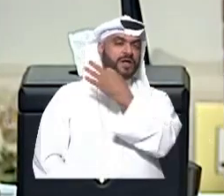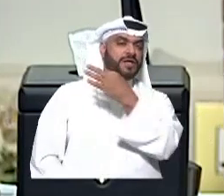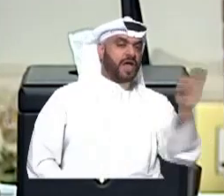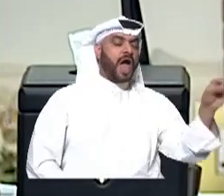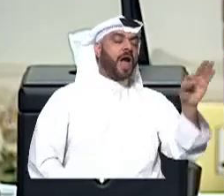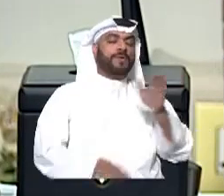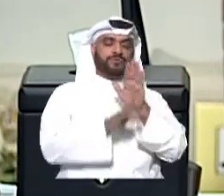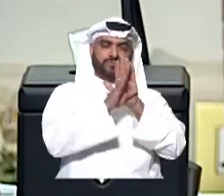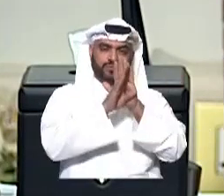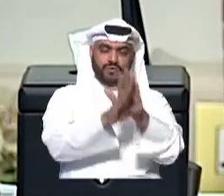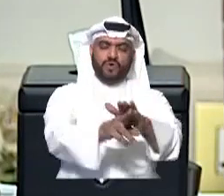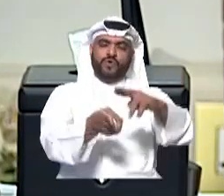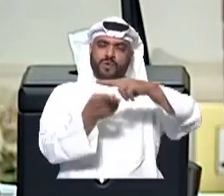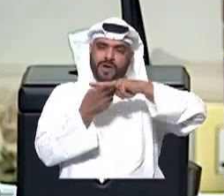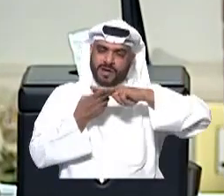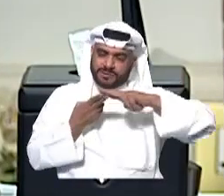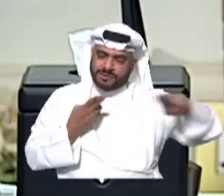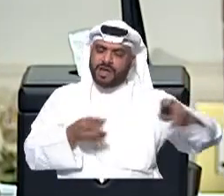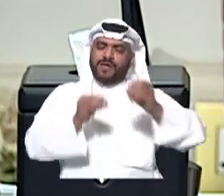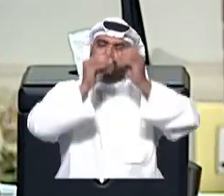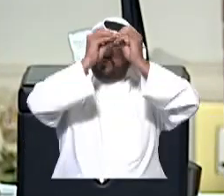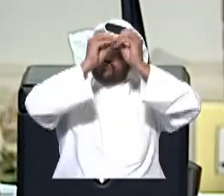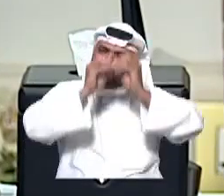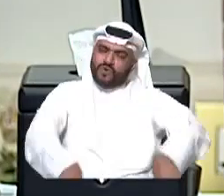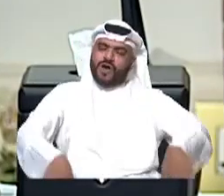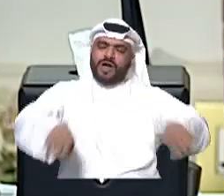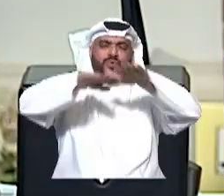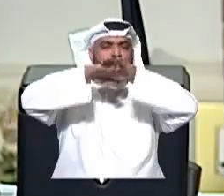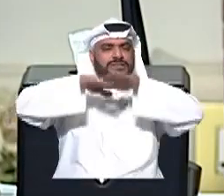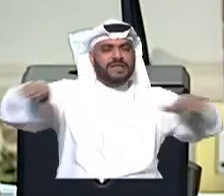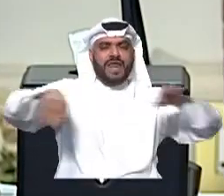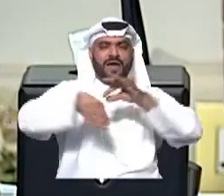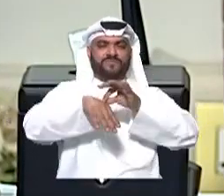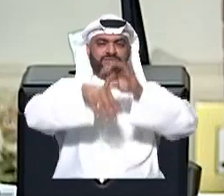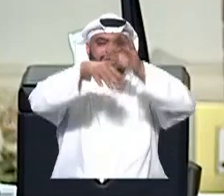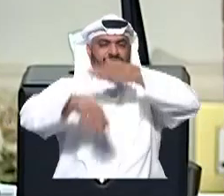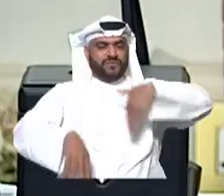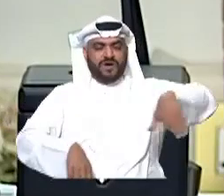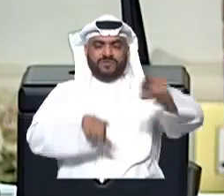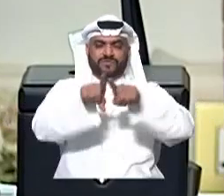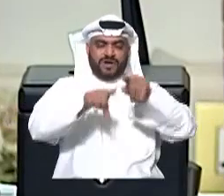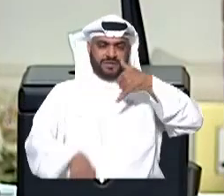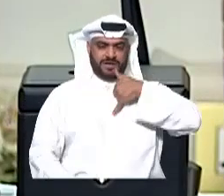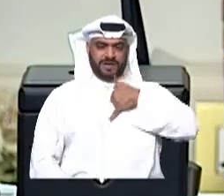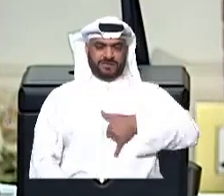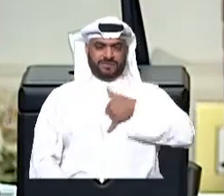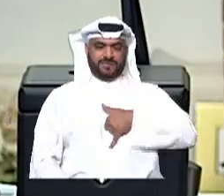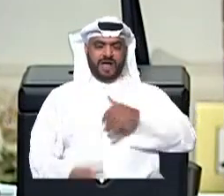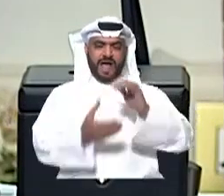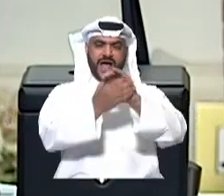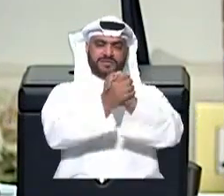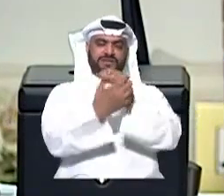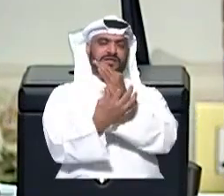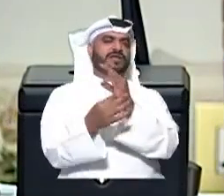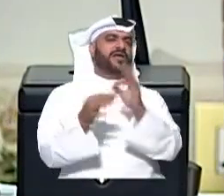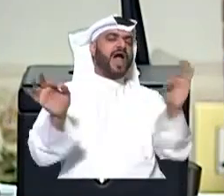لمساعي السلم والسلام للشعوب الشقيقة. والصديقة